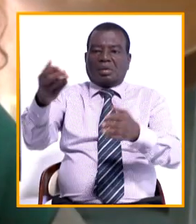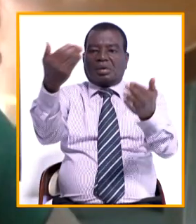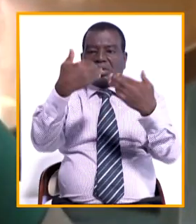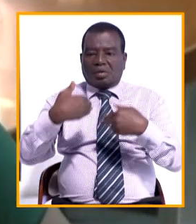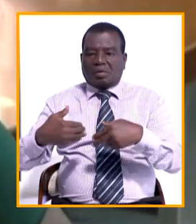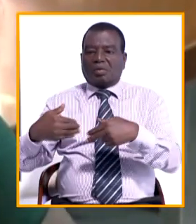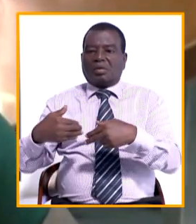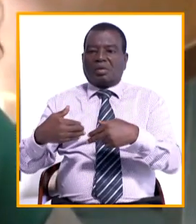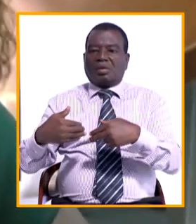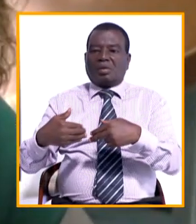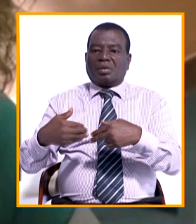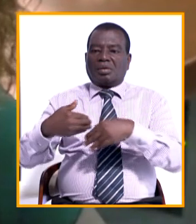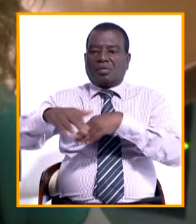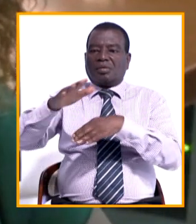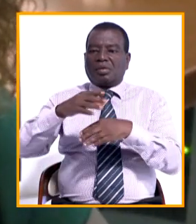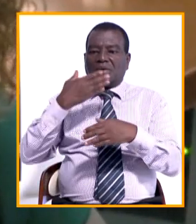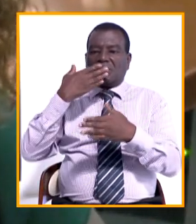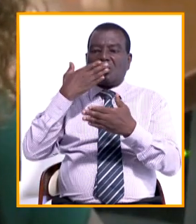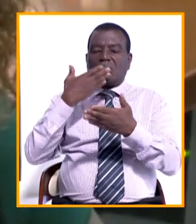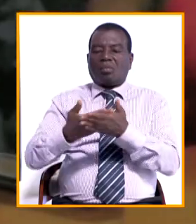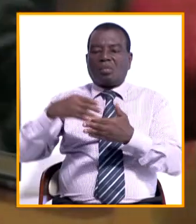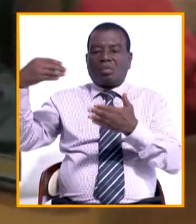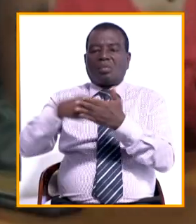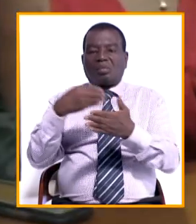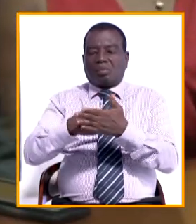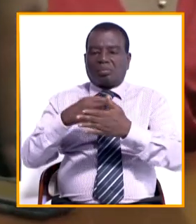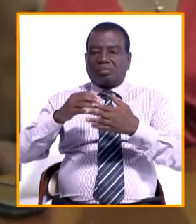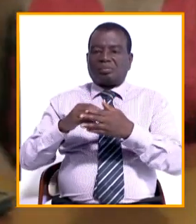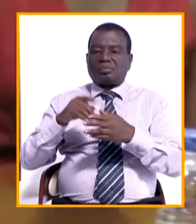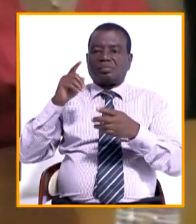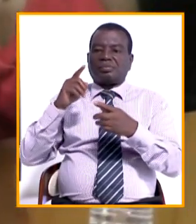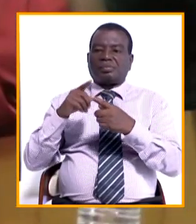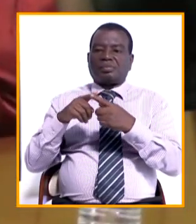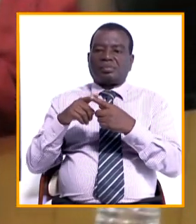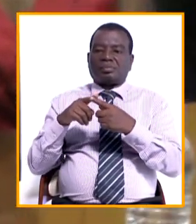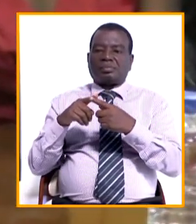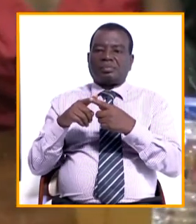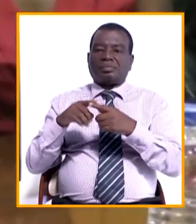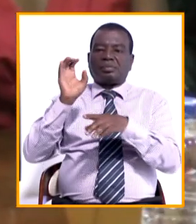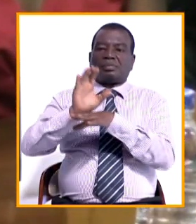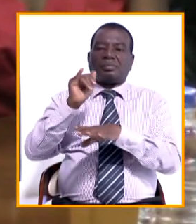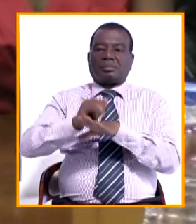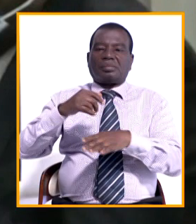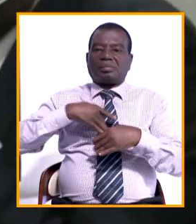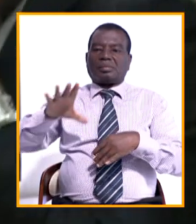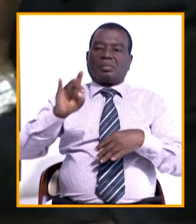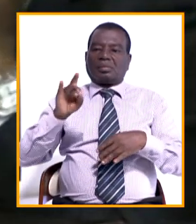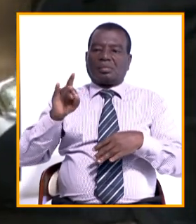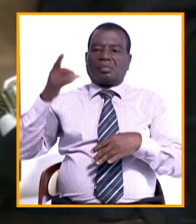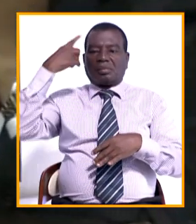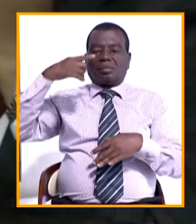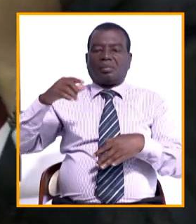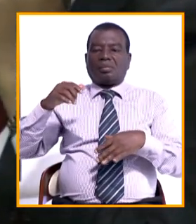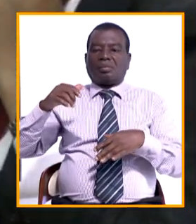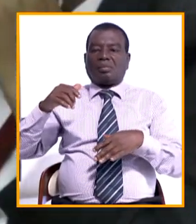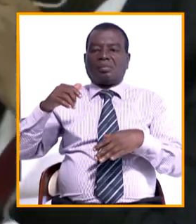au professeur Maria Toukoné, la ministre de l'Éducation nationale et de l'alphabétisation. La Côte d'Ivoire a été choisie pour